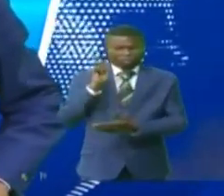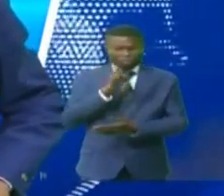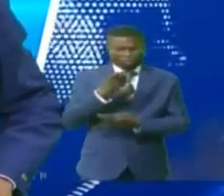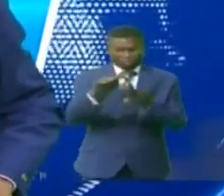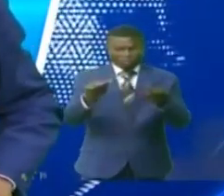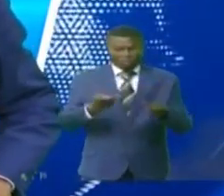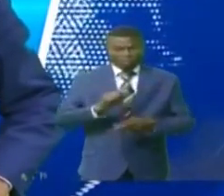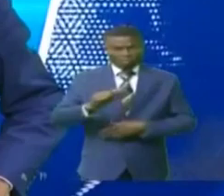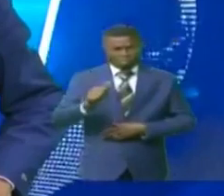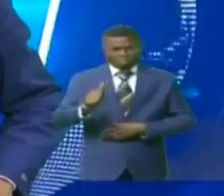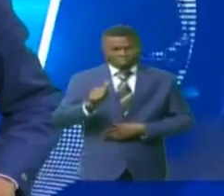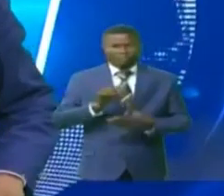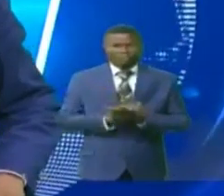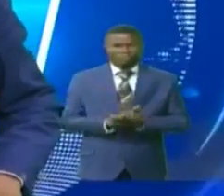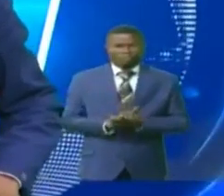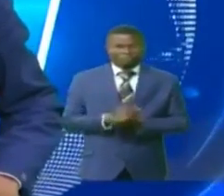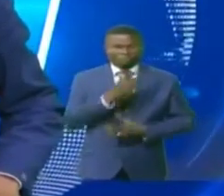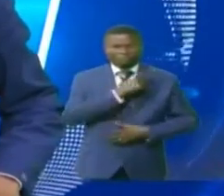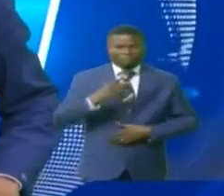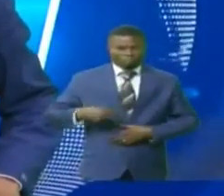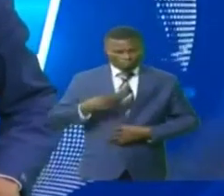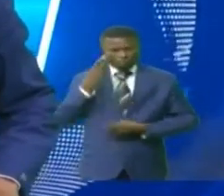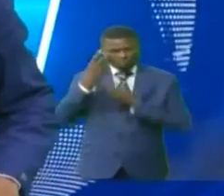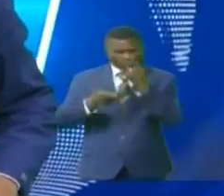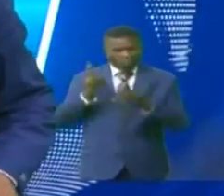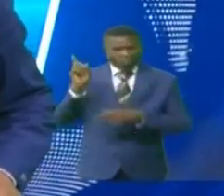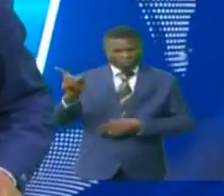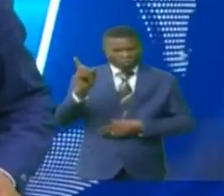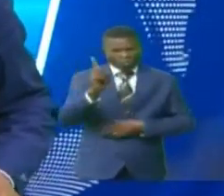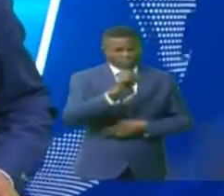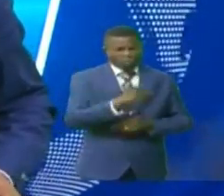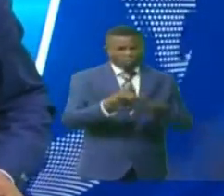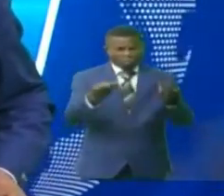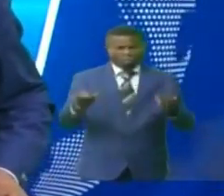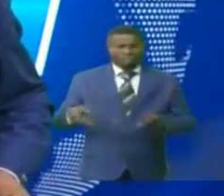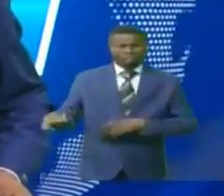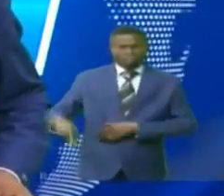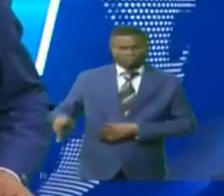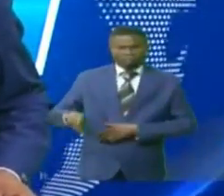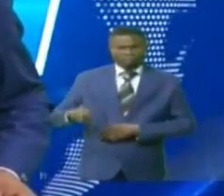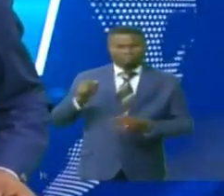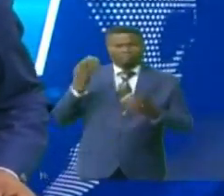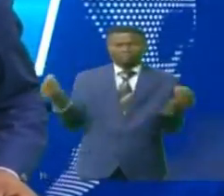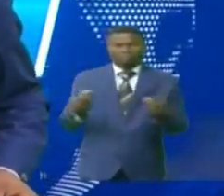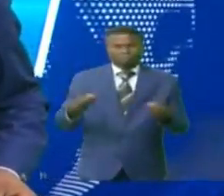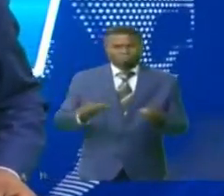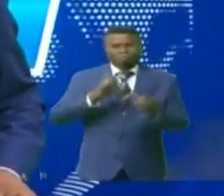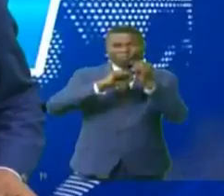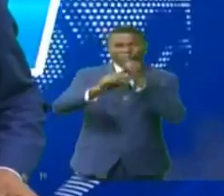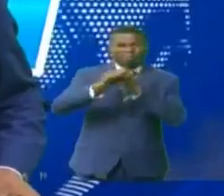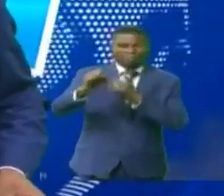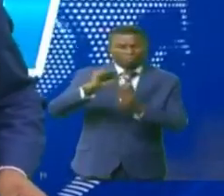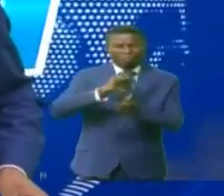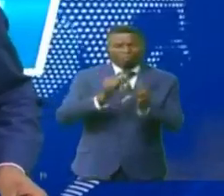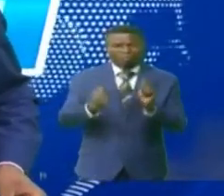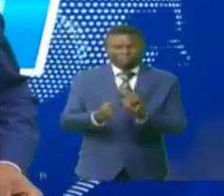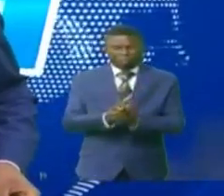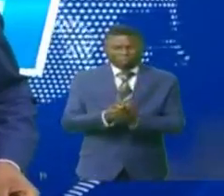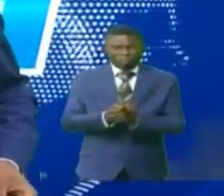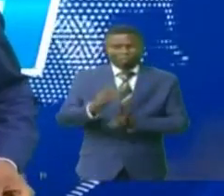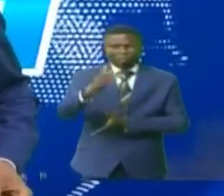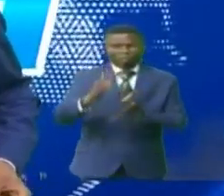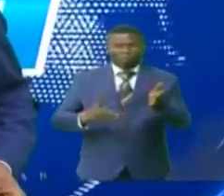David Kabwa, c'est son nom, était tour à tour dans différents services d'assiette de la province. Objectif, sensibiliser sur la mobilisation